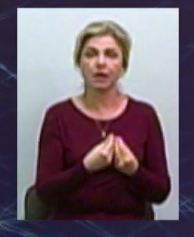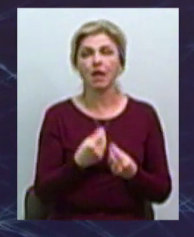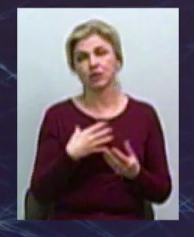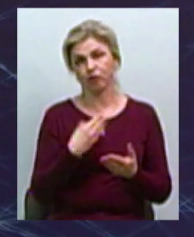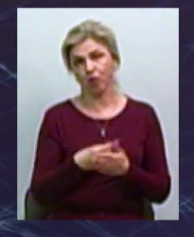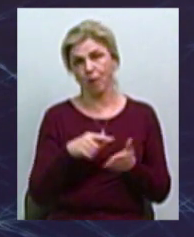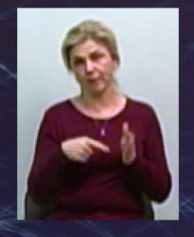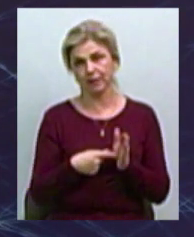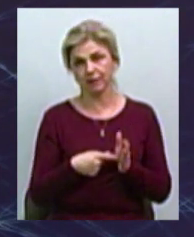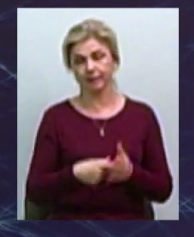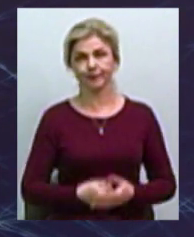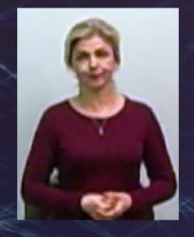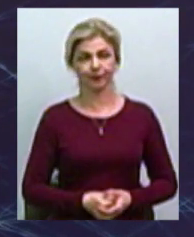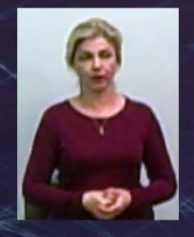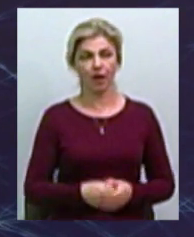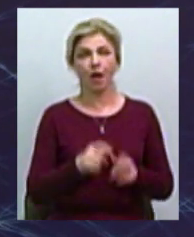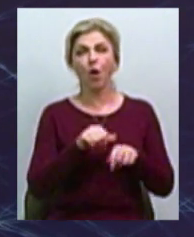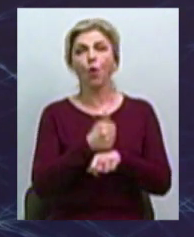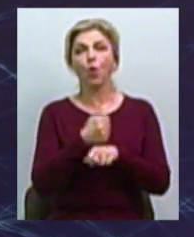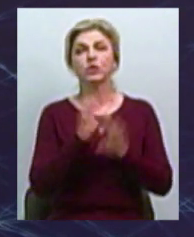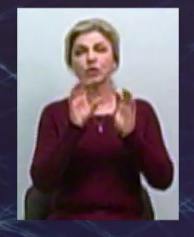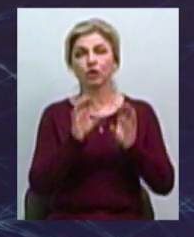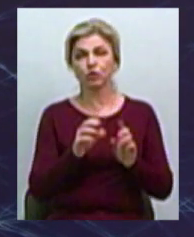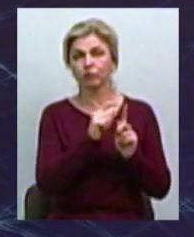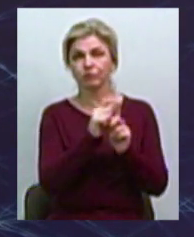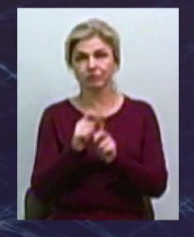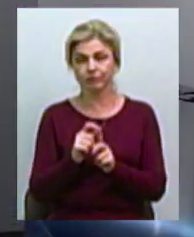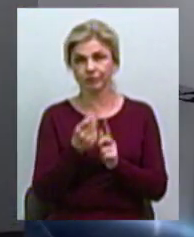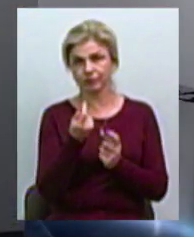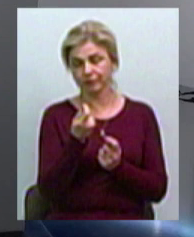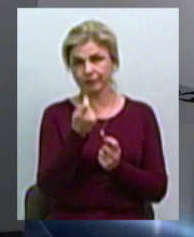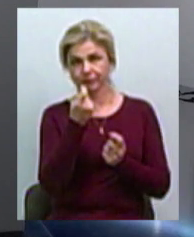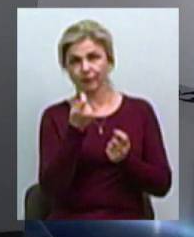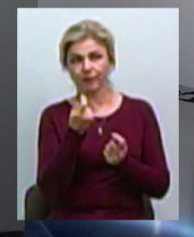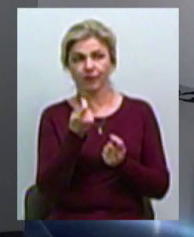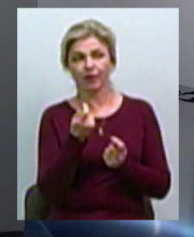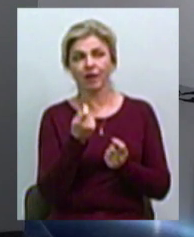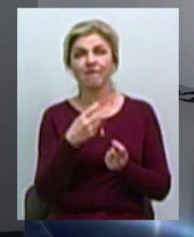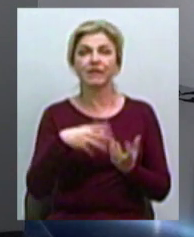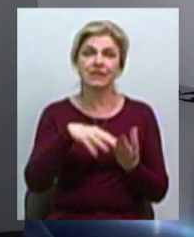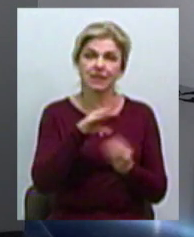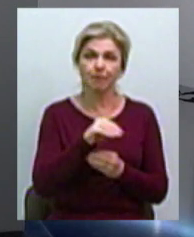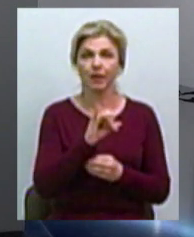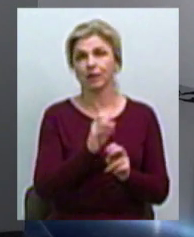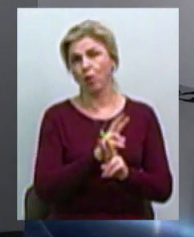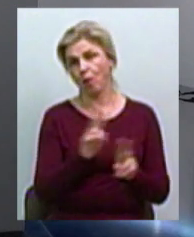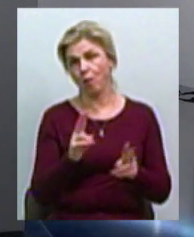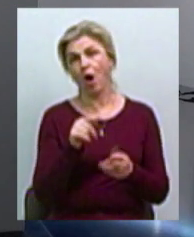міста? Тобто формулювання в Конституції доволі розпливчасте, всім і нікому водночас, а тут є